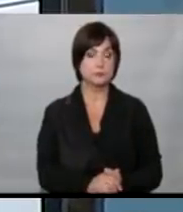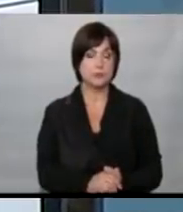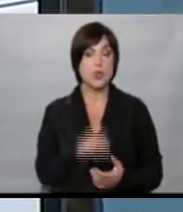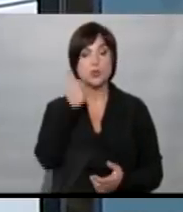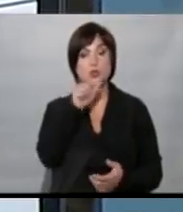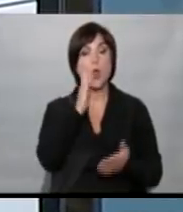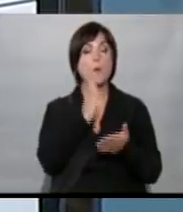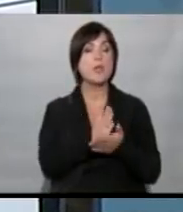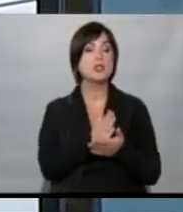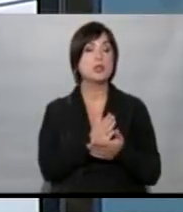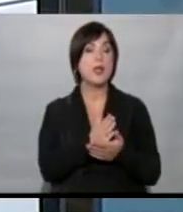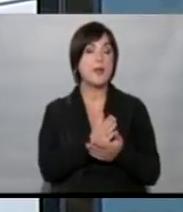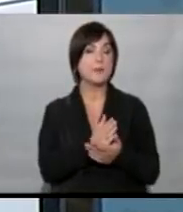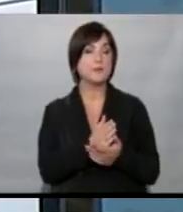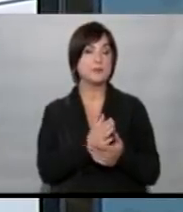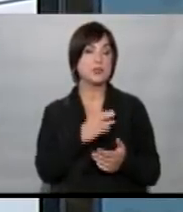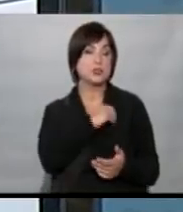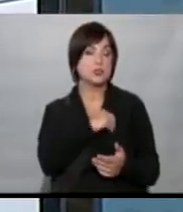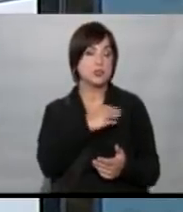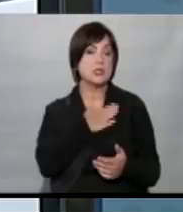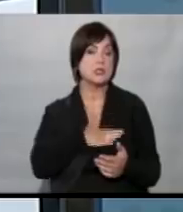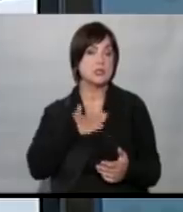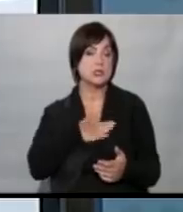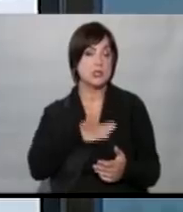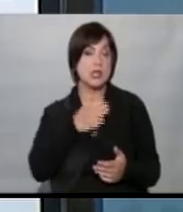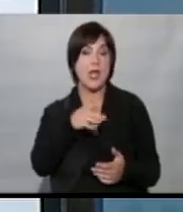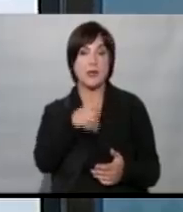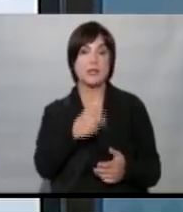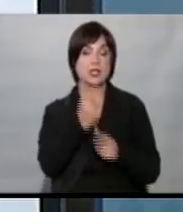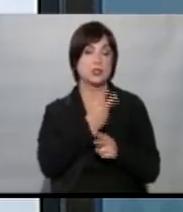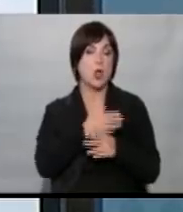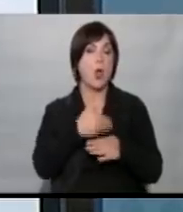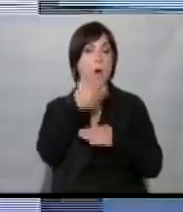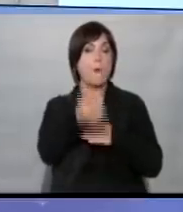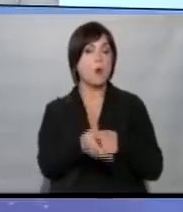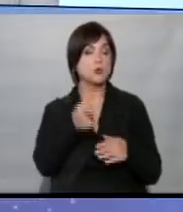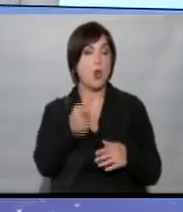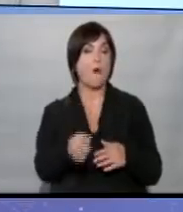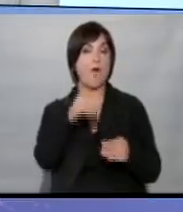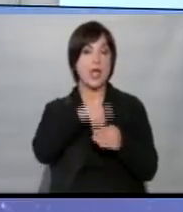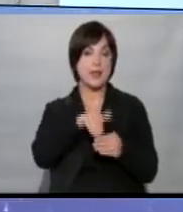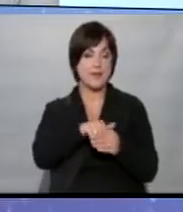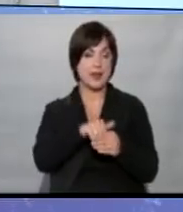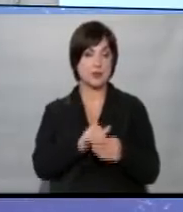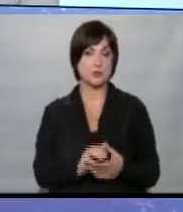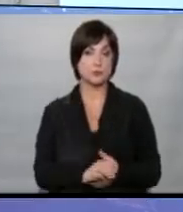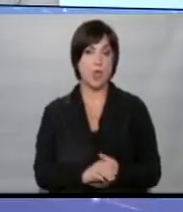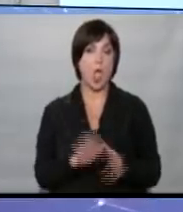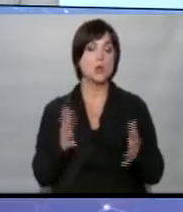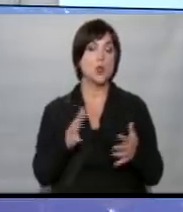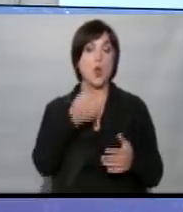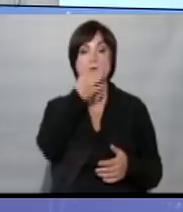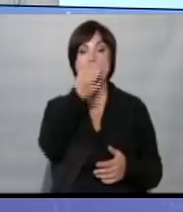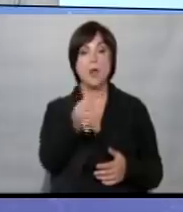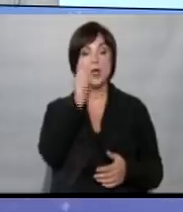што беше патриотизам пред овој референдум, што е патриотизам после овој референдум? Доколку ги